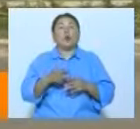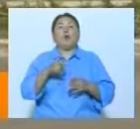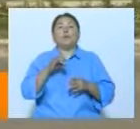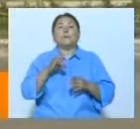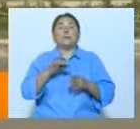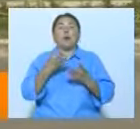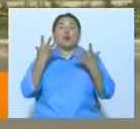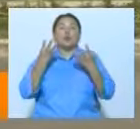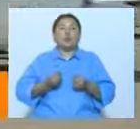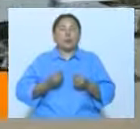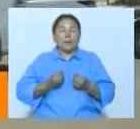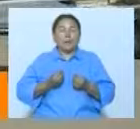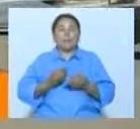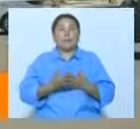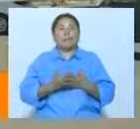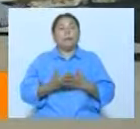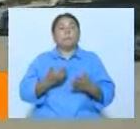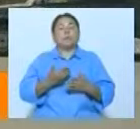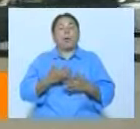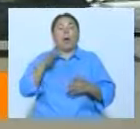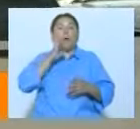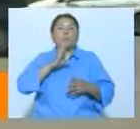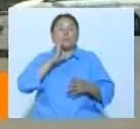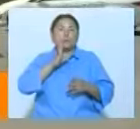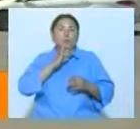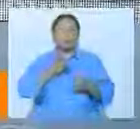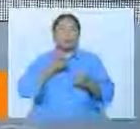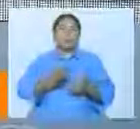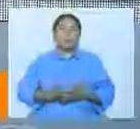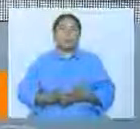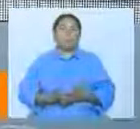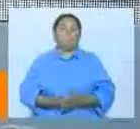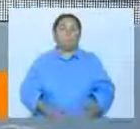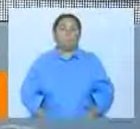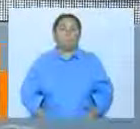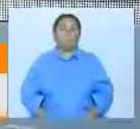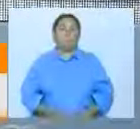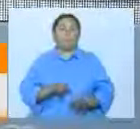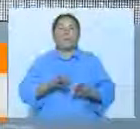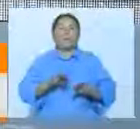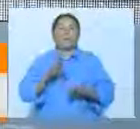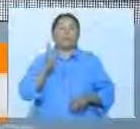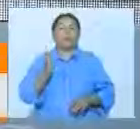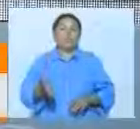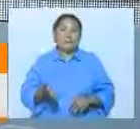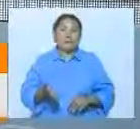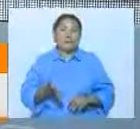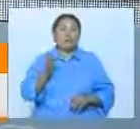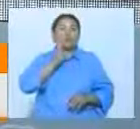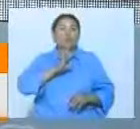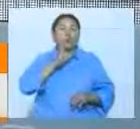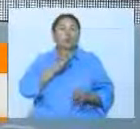қондырғылар күніне 9 мың текше метрге дейін ауызсу өндіріп тұрған. Қала бойынша айтатын болсақ, бізде